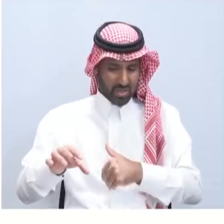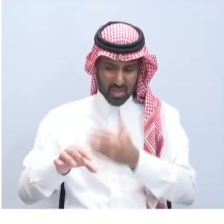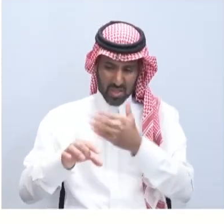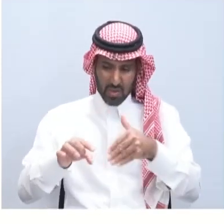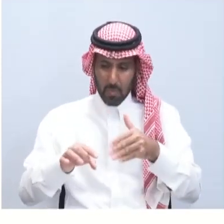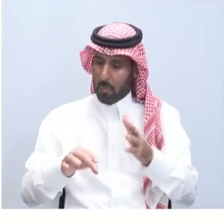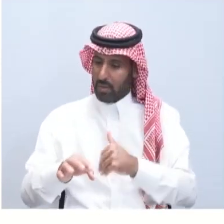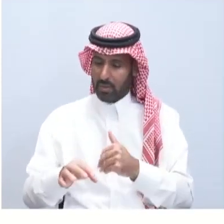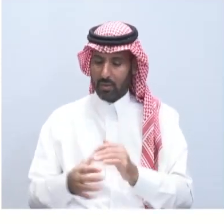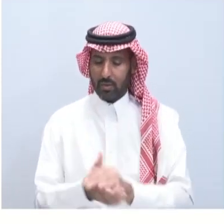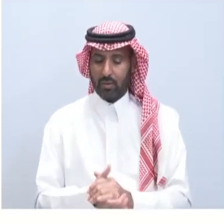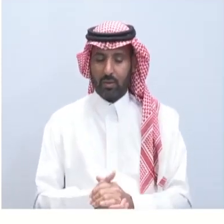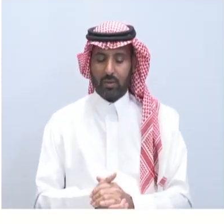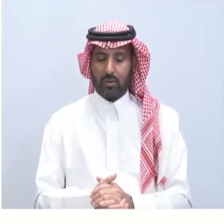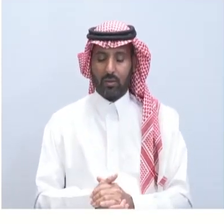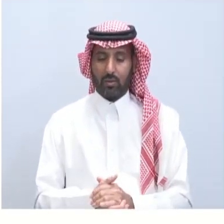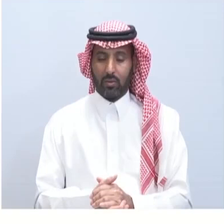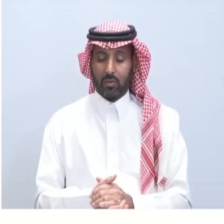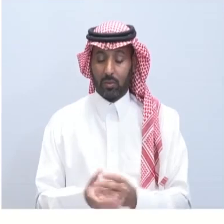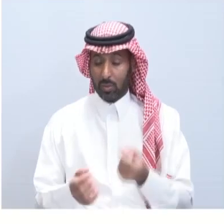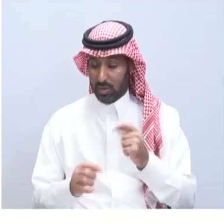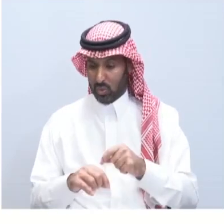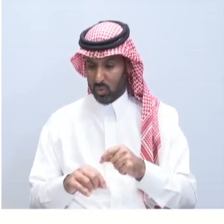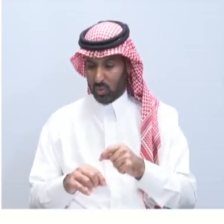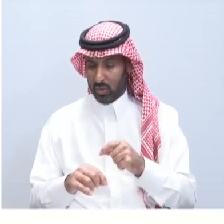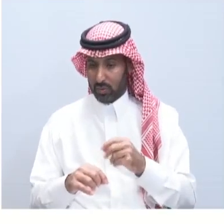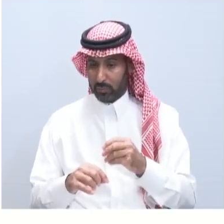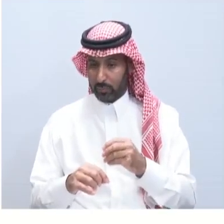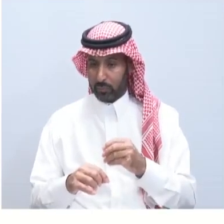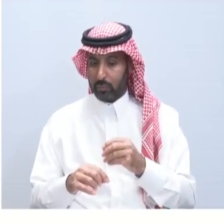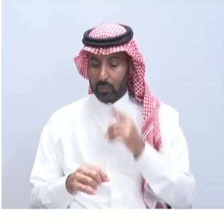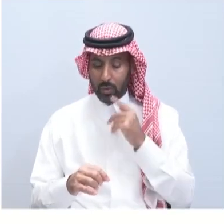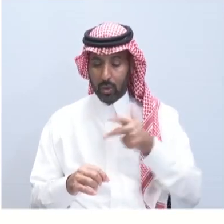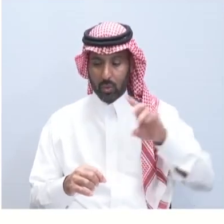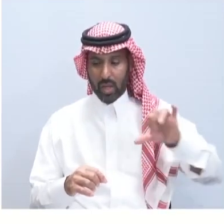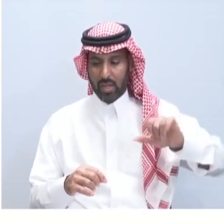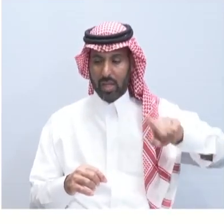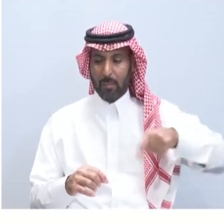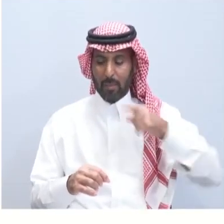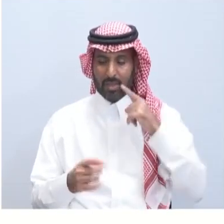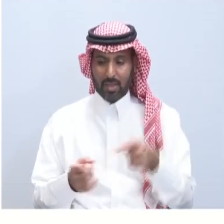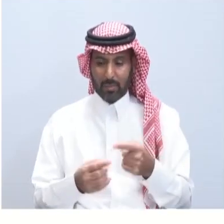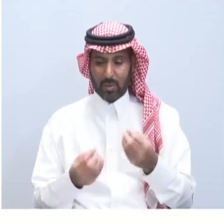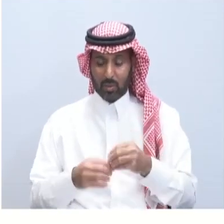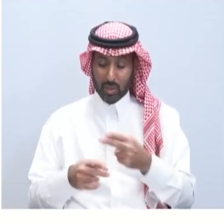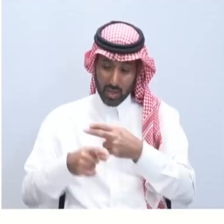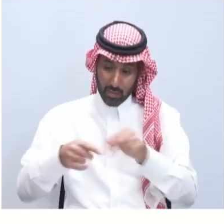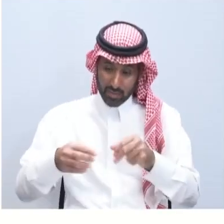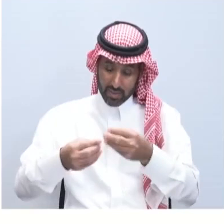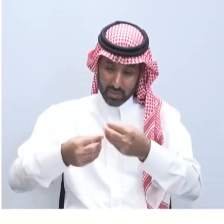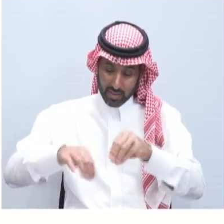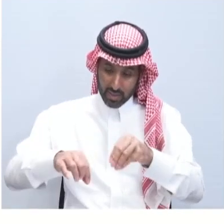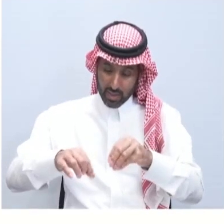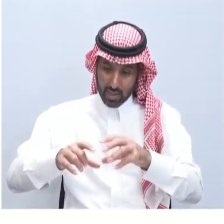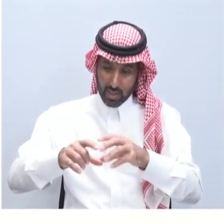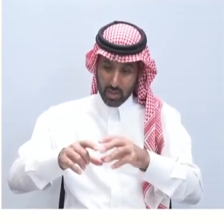ويمكن ان يخصب اليورانيوم الطبيعي بعده طرق فيكون قابلا للانشطار